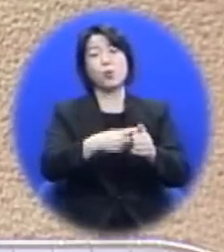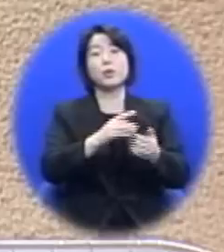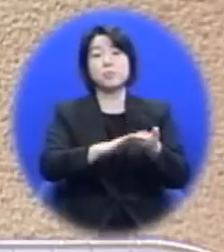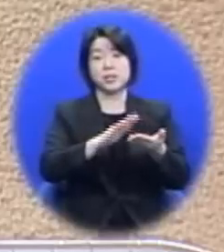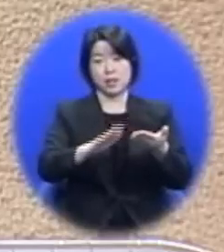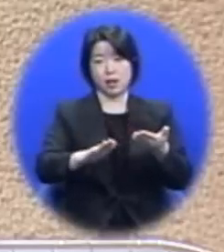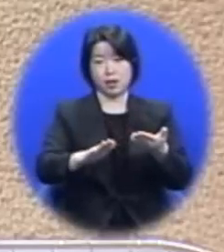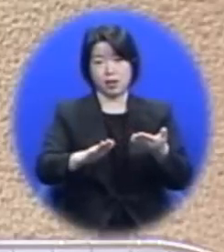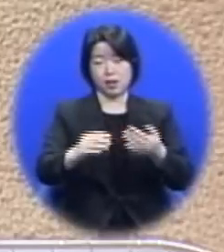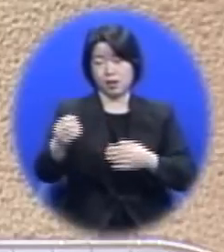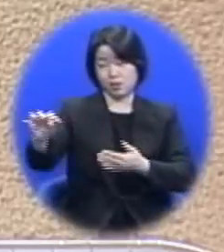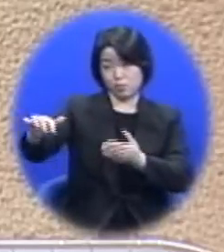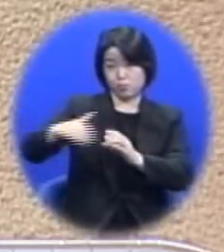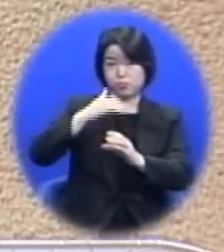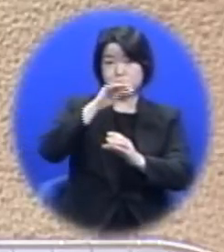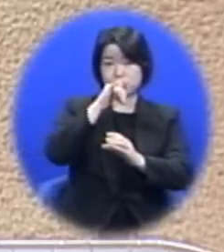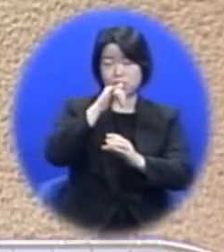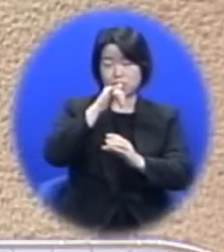너무 부끄러웠어요.